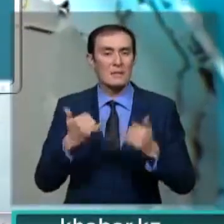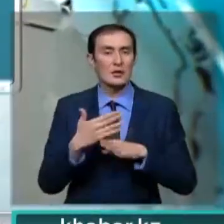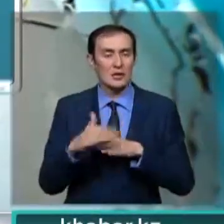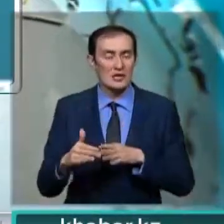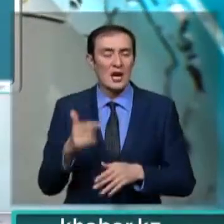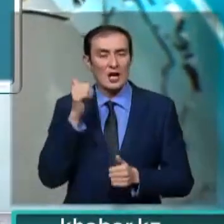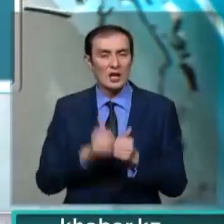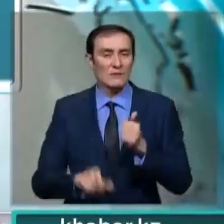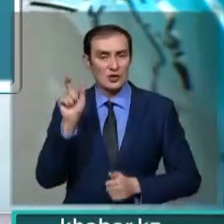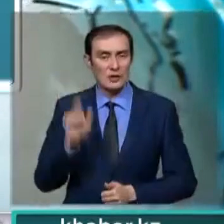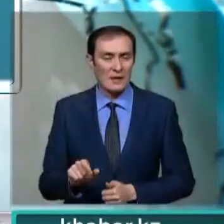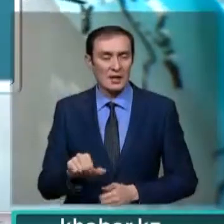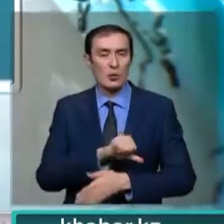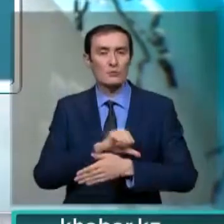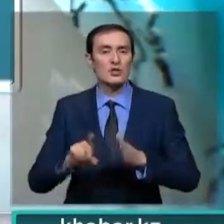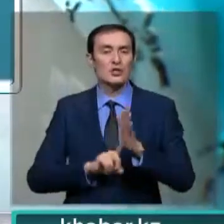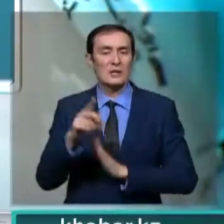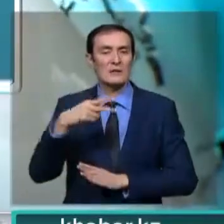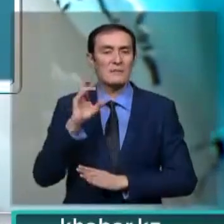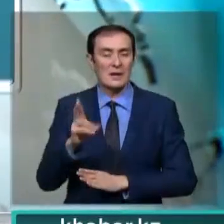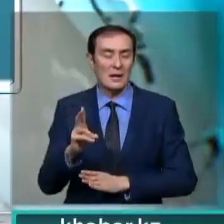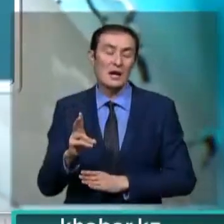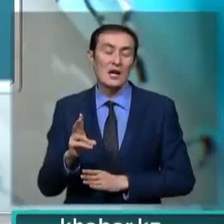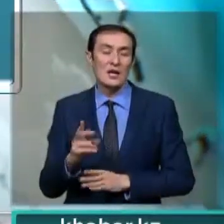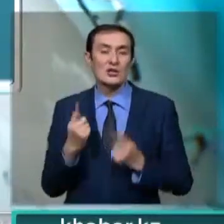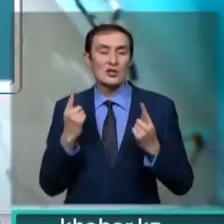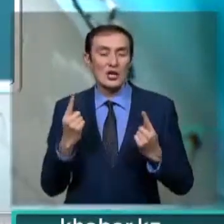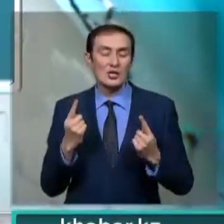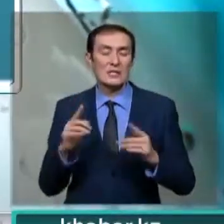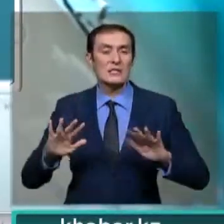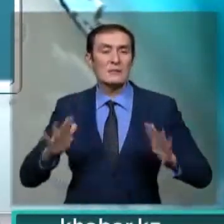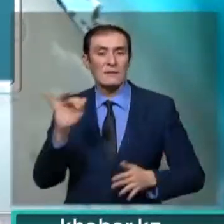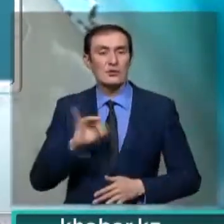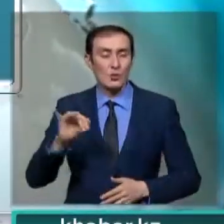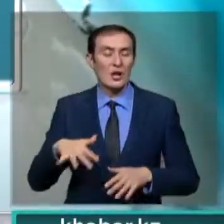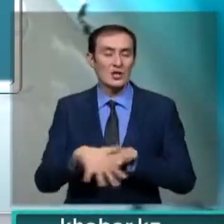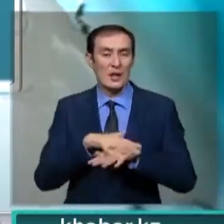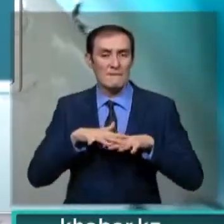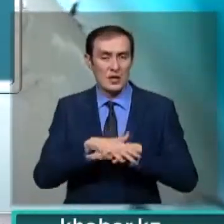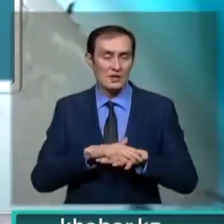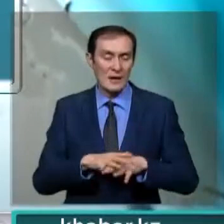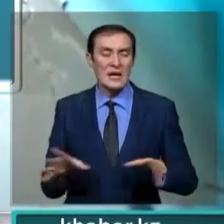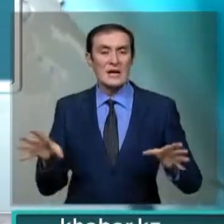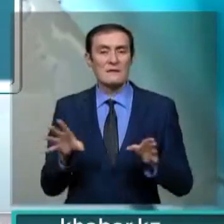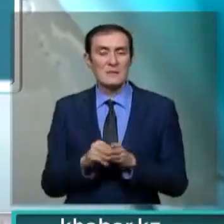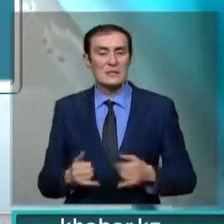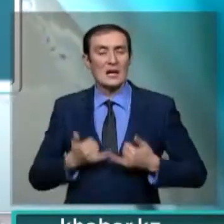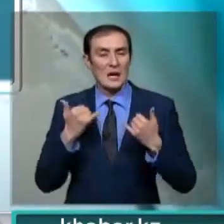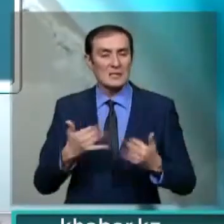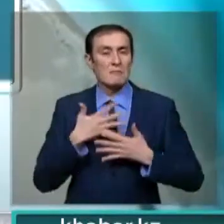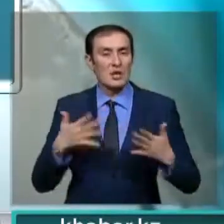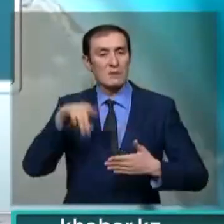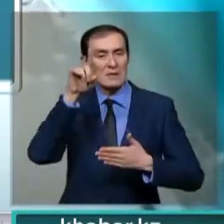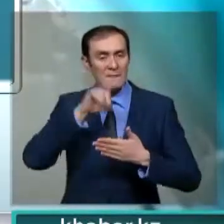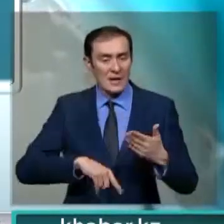казахстанца на рубеже столетий вобрав шин себя ярчайшие события в истории всего человечества вместе с оказанным не большим